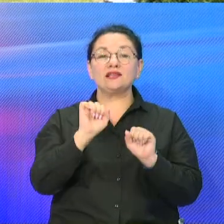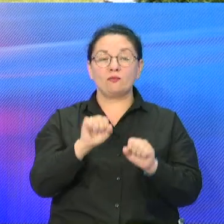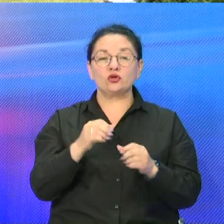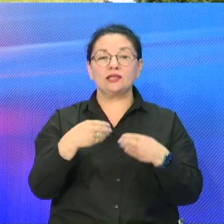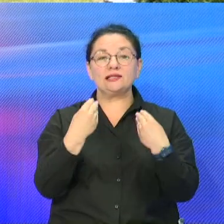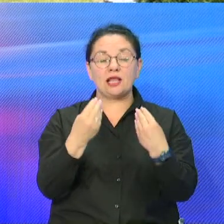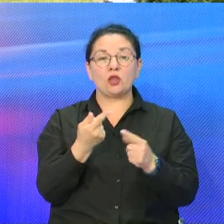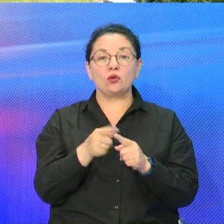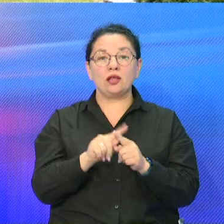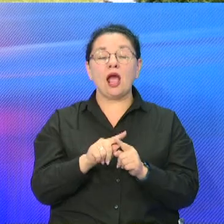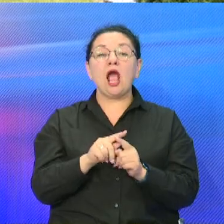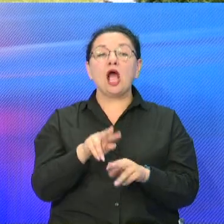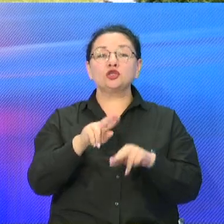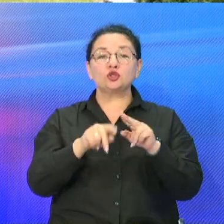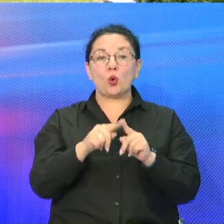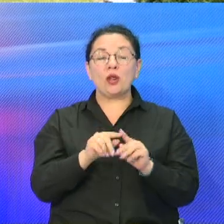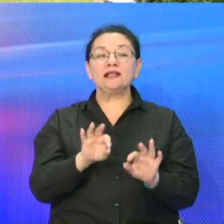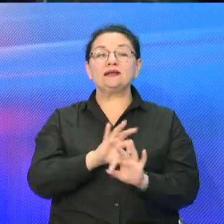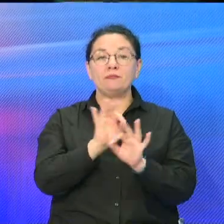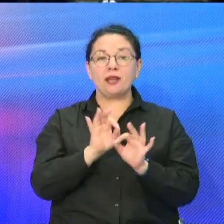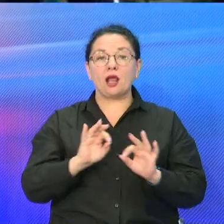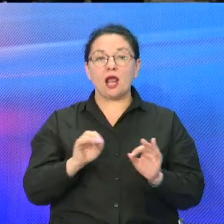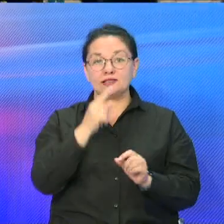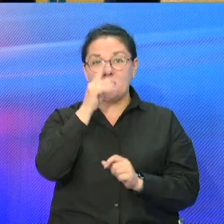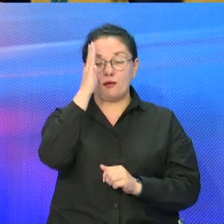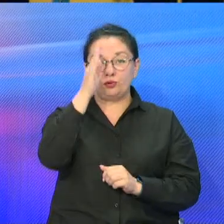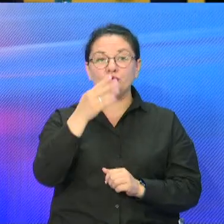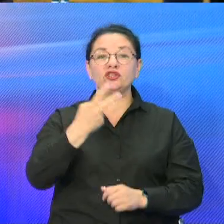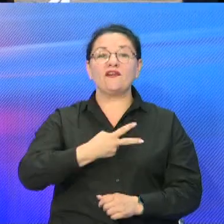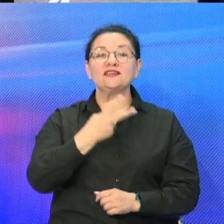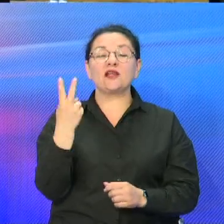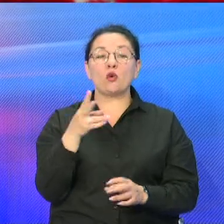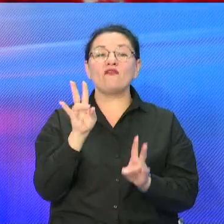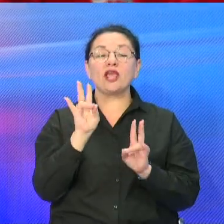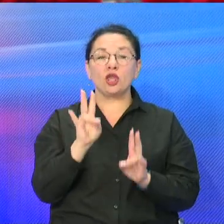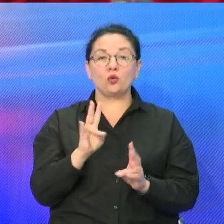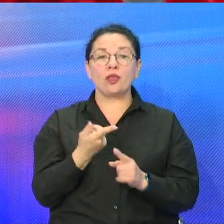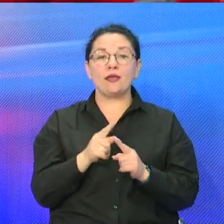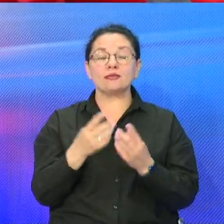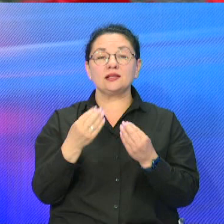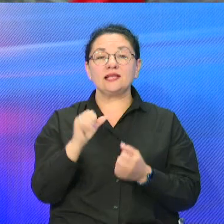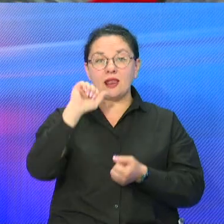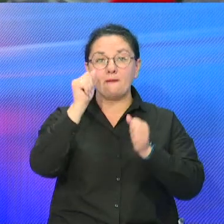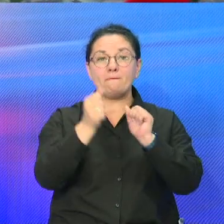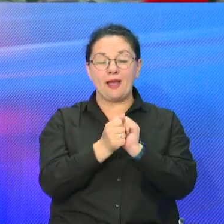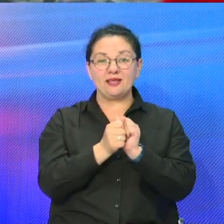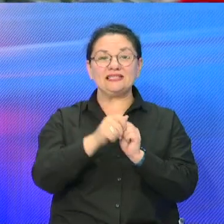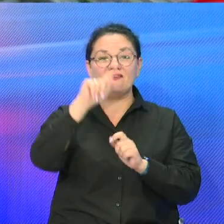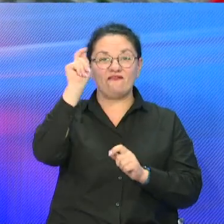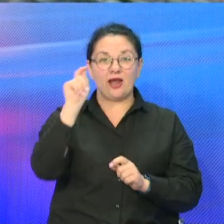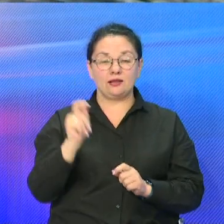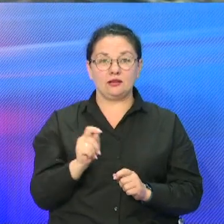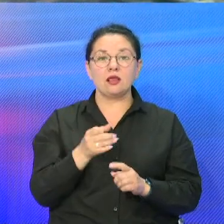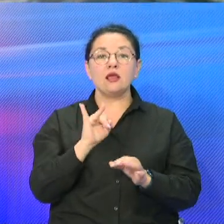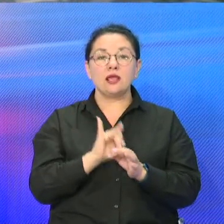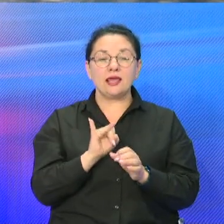нам строить прекрасное, светлое и мирное будущее. 22 червня в нашей стране День памяти ахвяр Великой Айчинной войны и